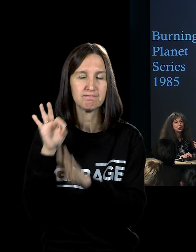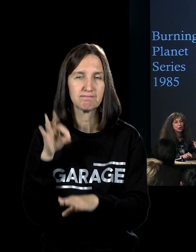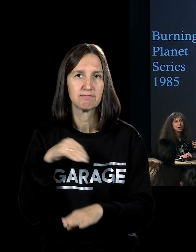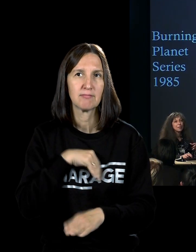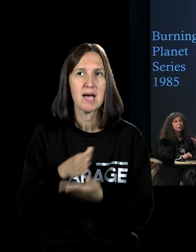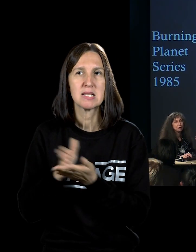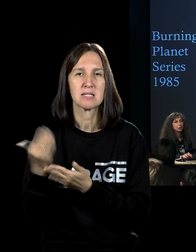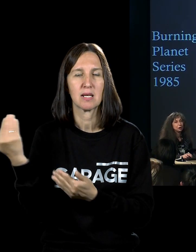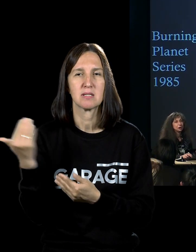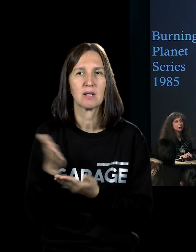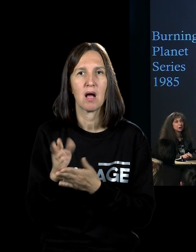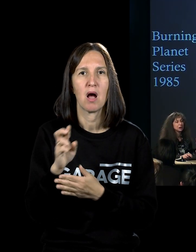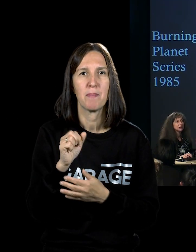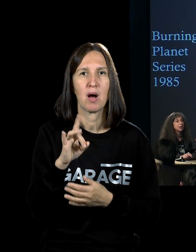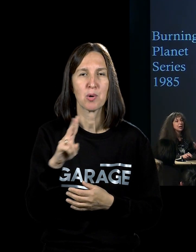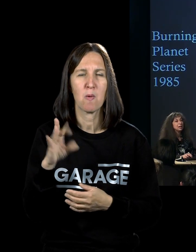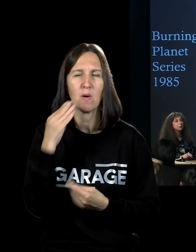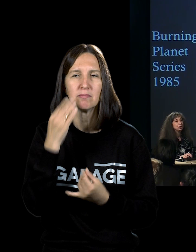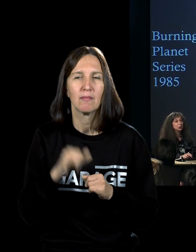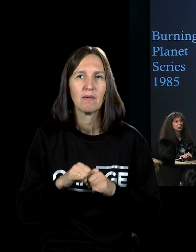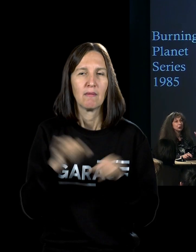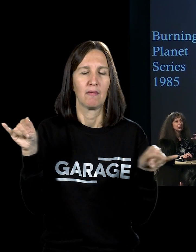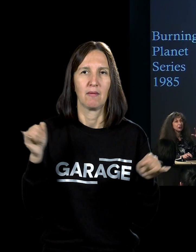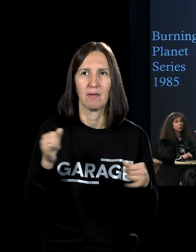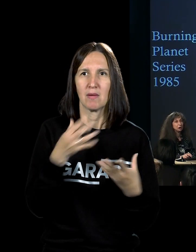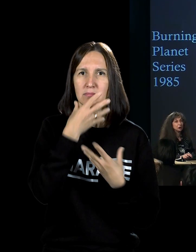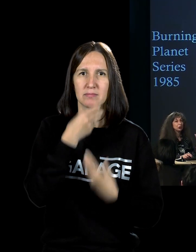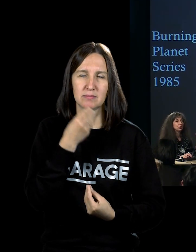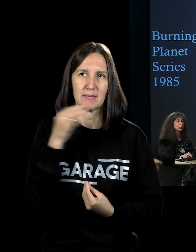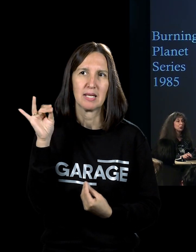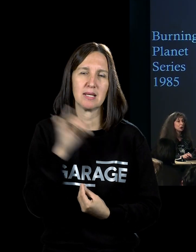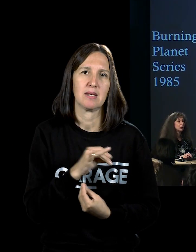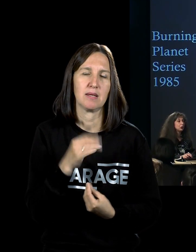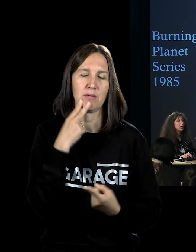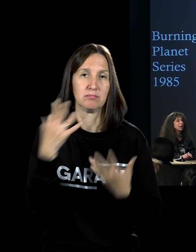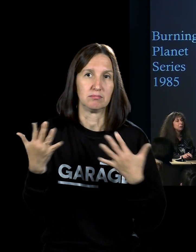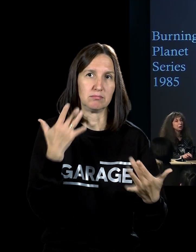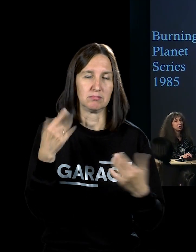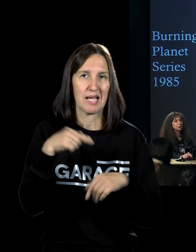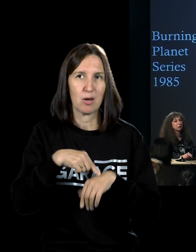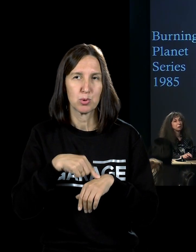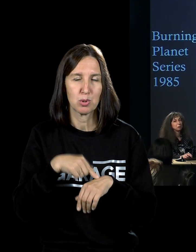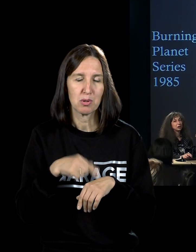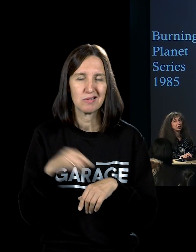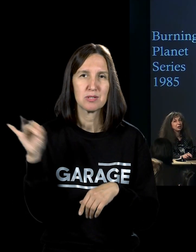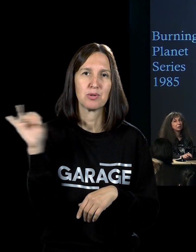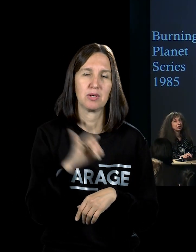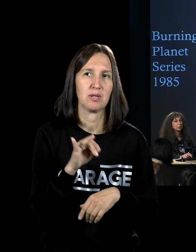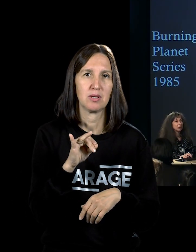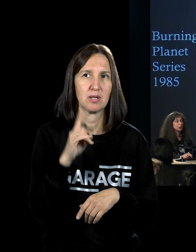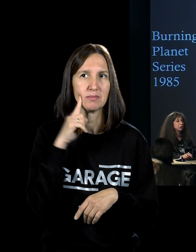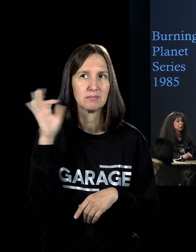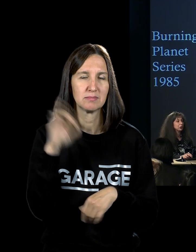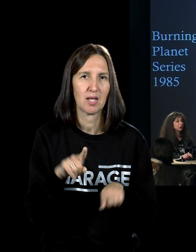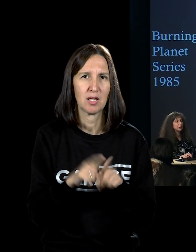назвать барочной, и по ее чрезмерности, и по ее работе с иллюзорностью, и по вот этому вот постоянным